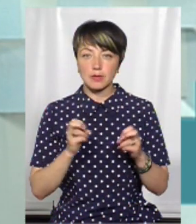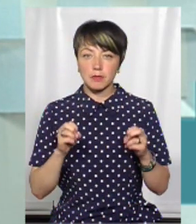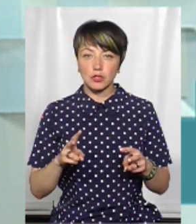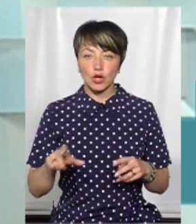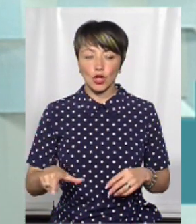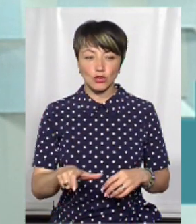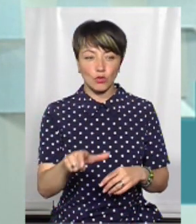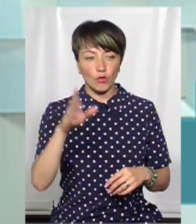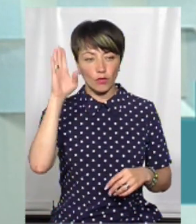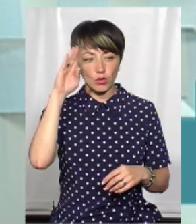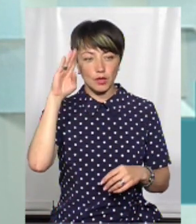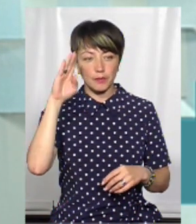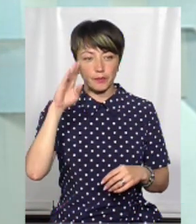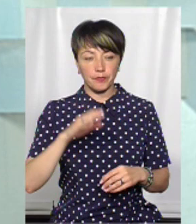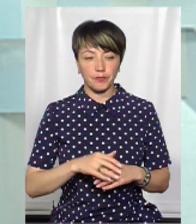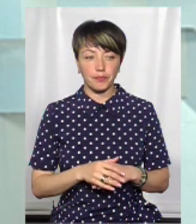безпечності річкової води.